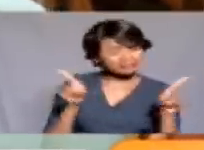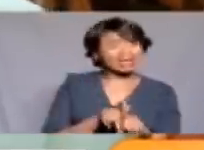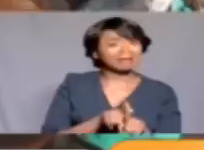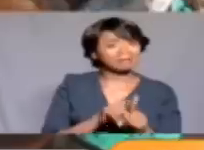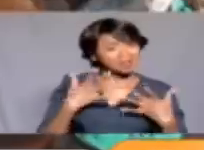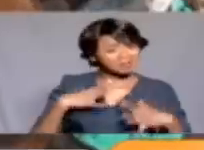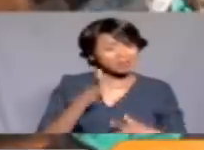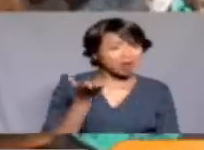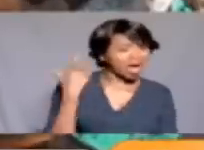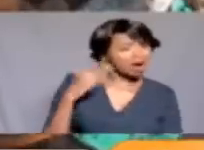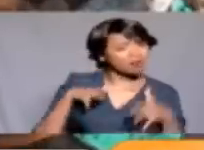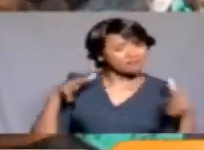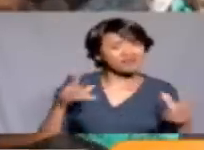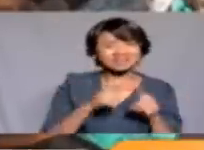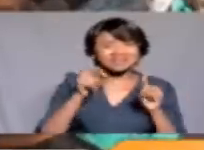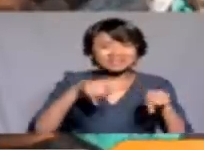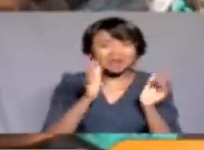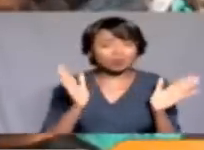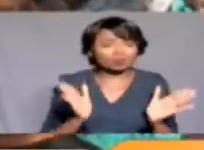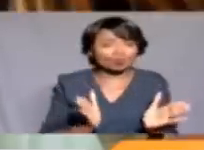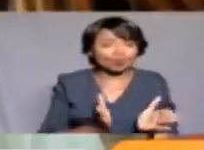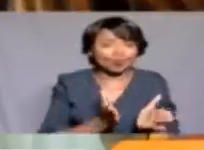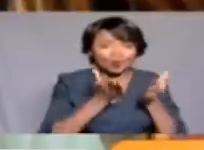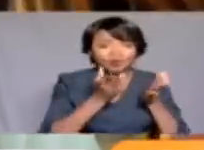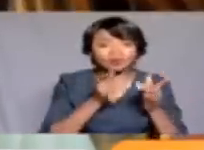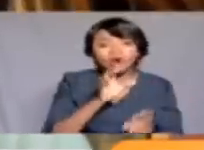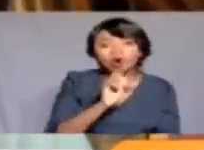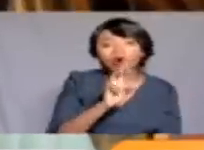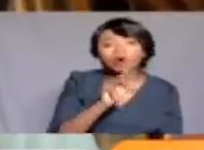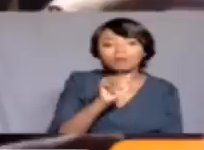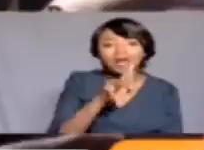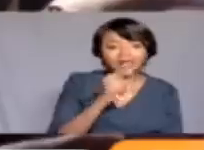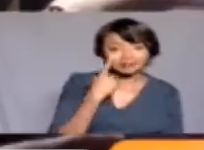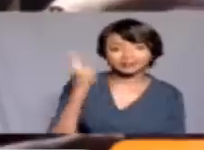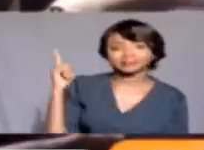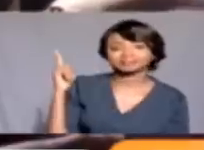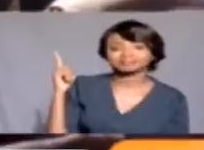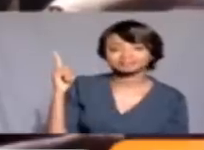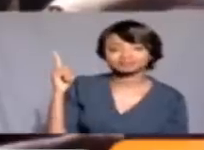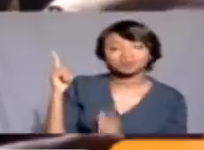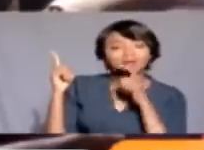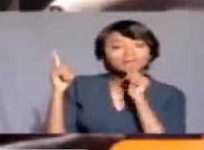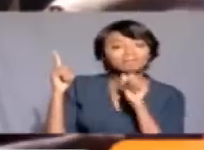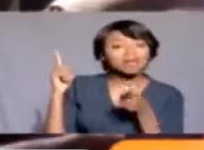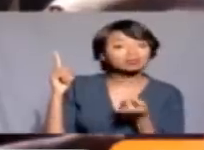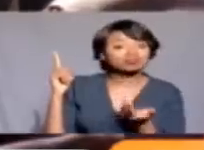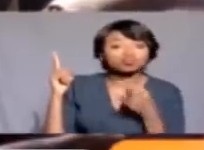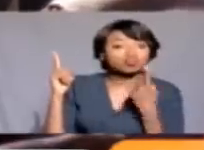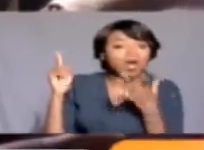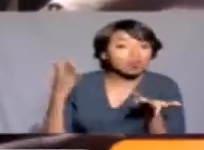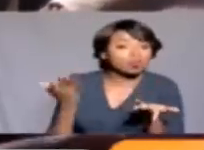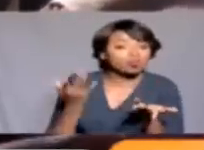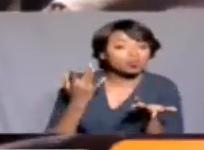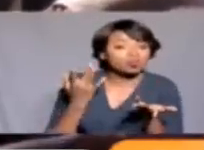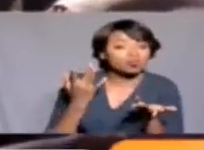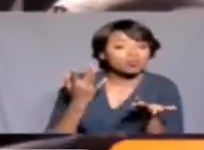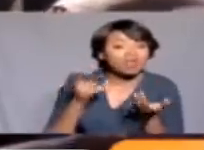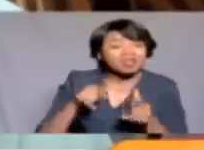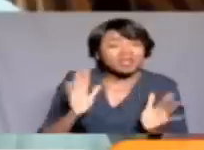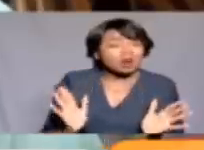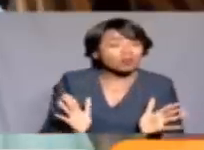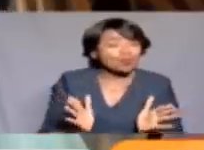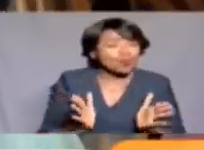zao. Lakini kama mzee Umari, hebu angalia vile alivyo. Ni mtu ambaye amekuwa hivi sasa angekuwa